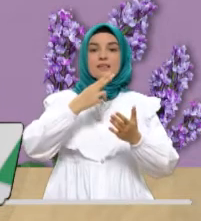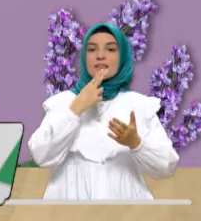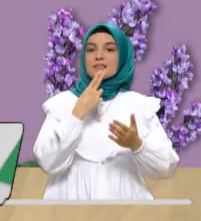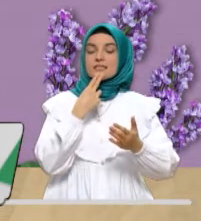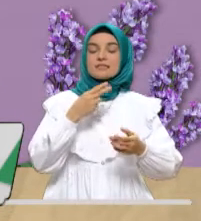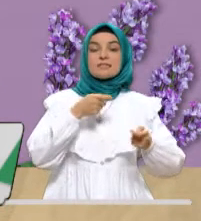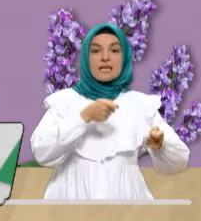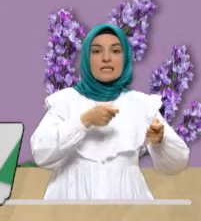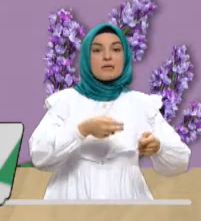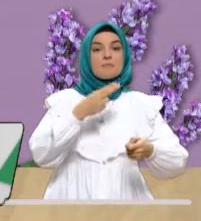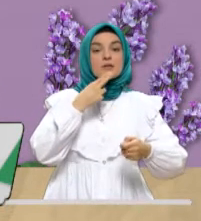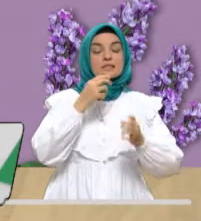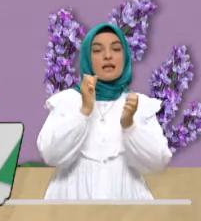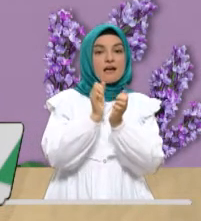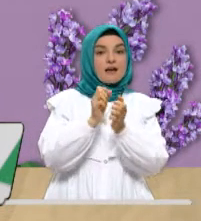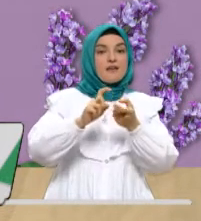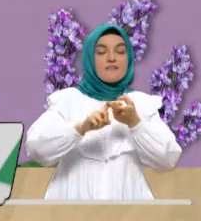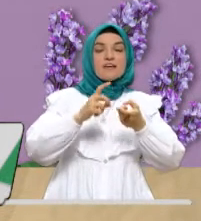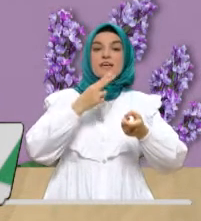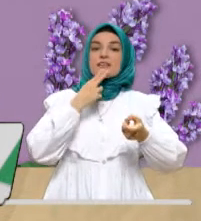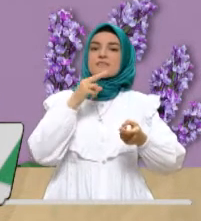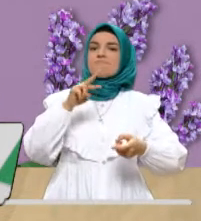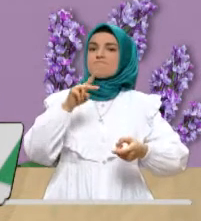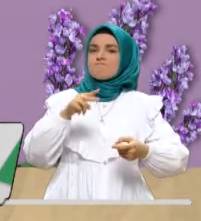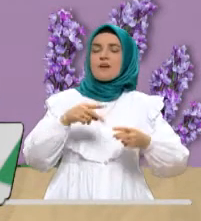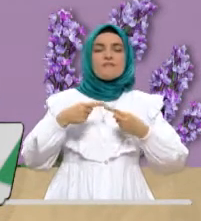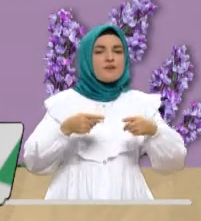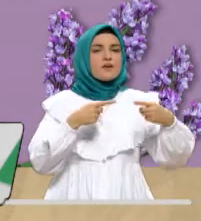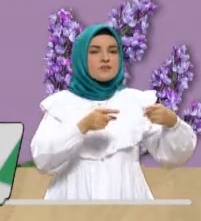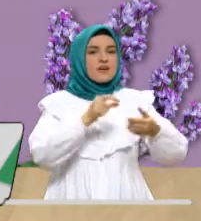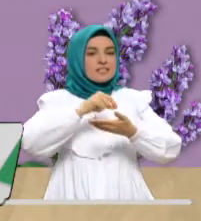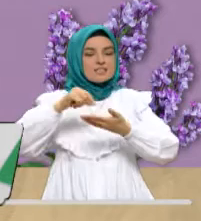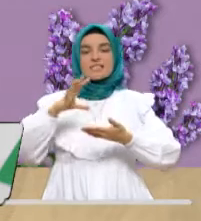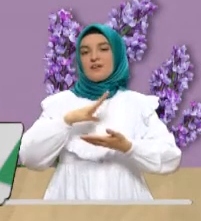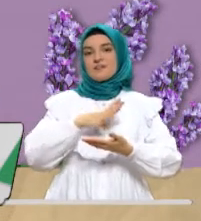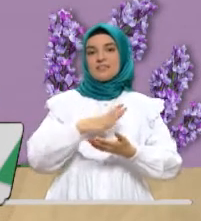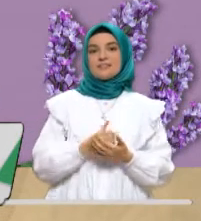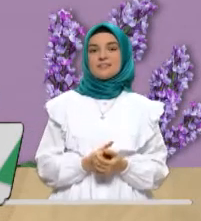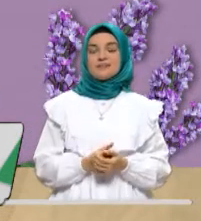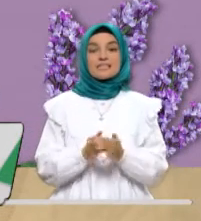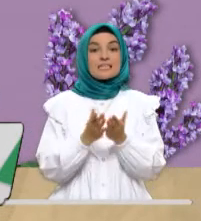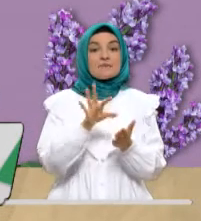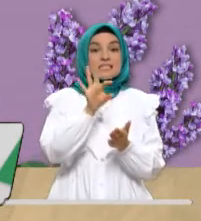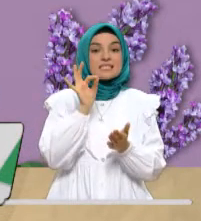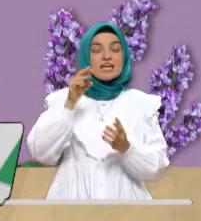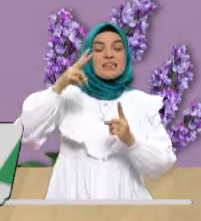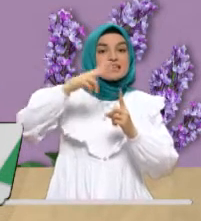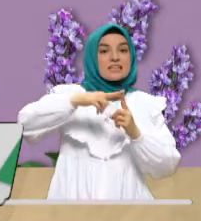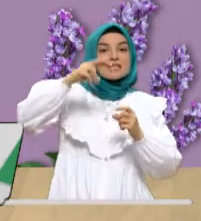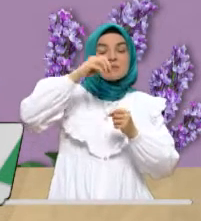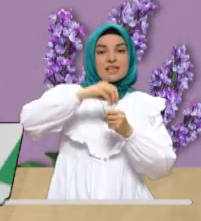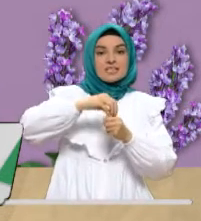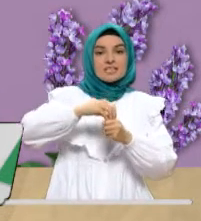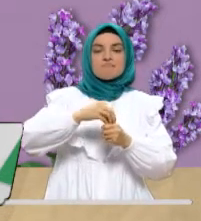ve kadın, aile ve kadın gibi farklı başlıklarda kaleme alınmış yazılar var. Kitabımızın çekilişine katılmak için